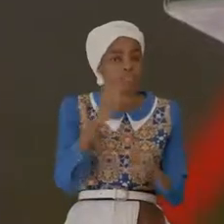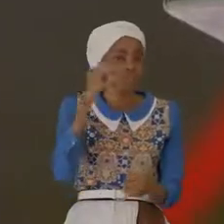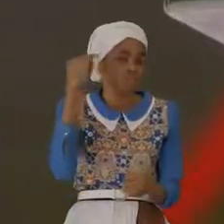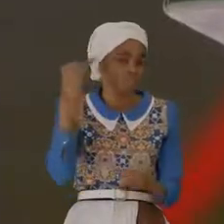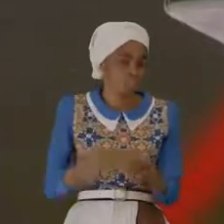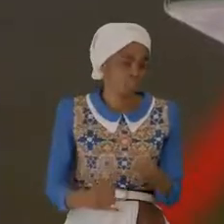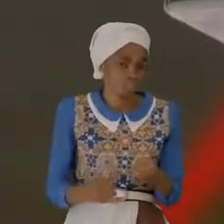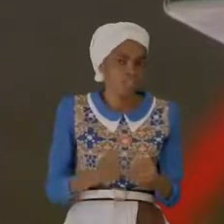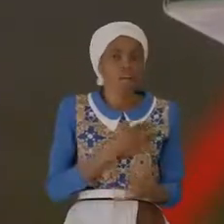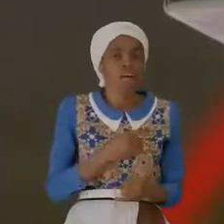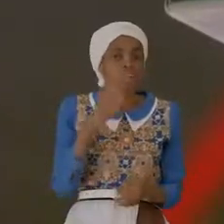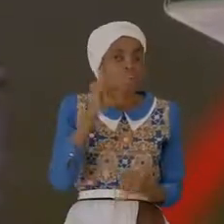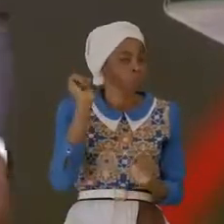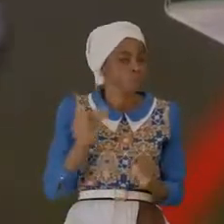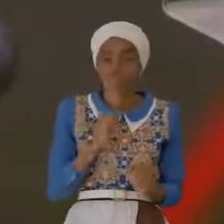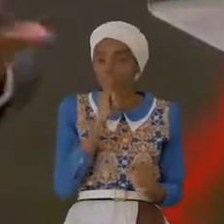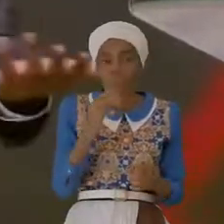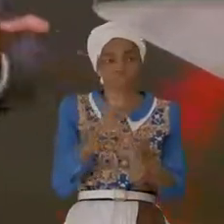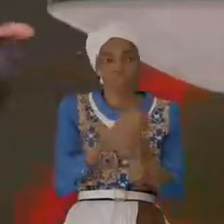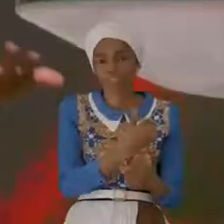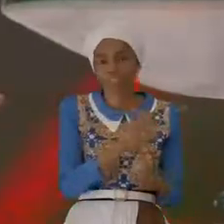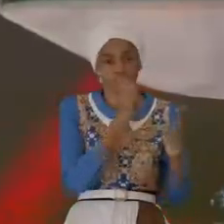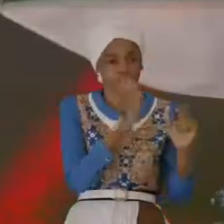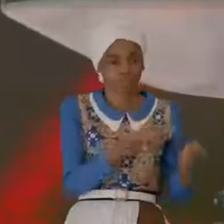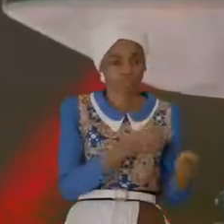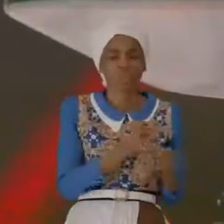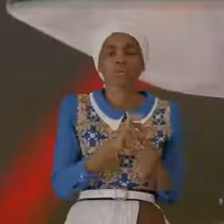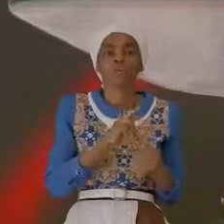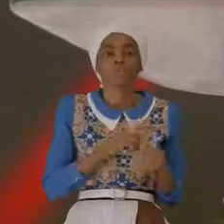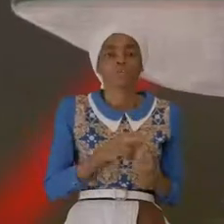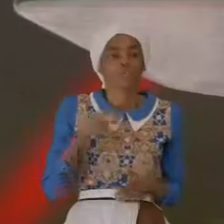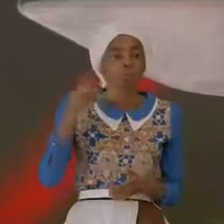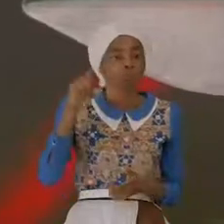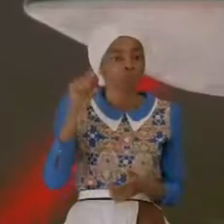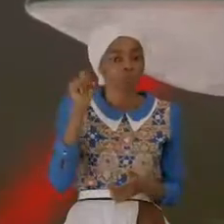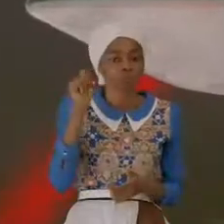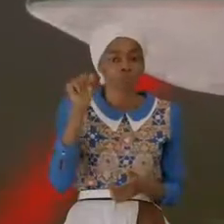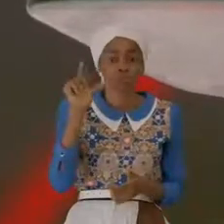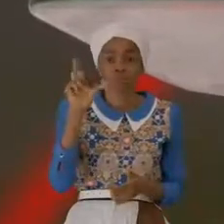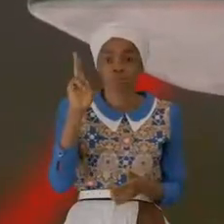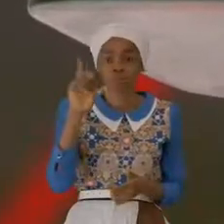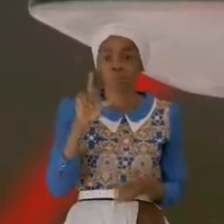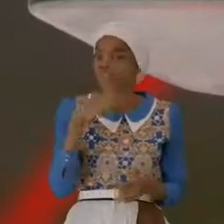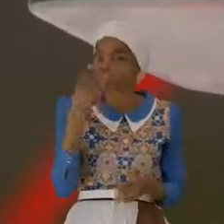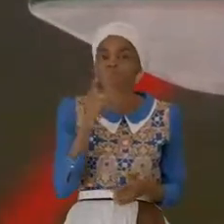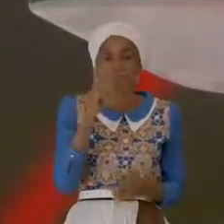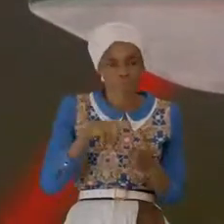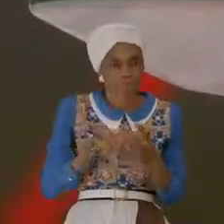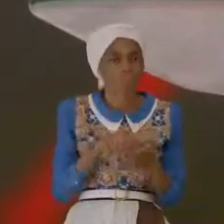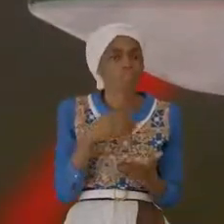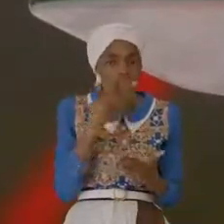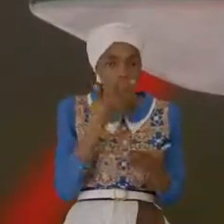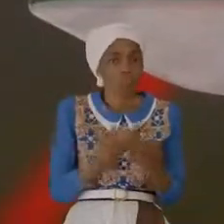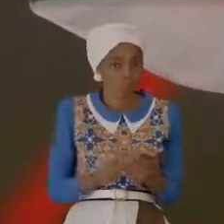et tu ne peux pas être récompensé. Donc l'apôtre Paul dit, mais vous avez bien commencé,